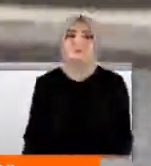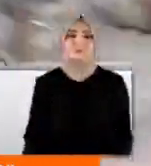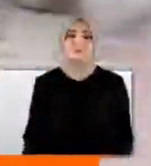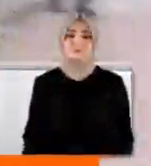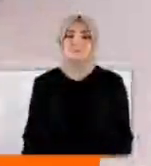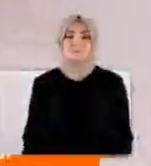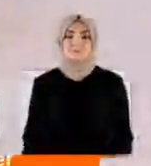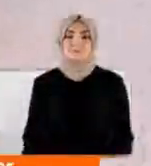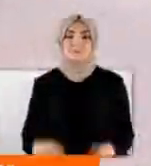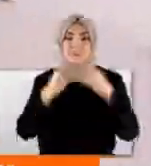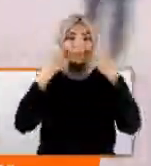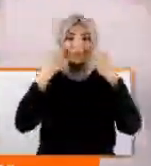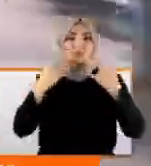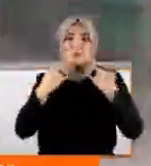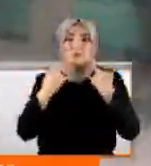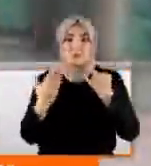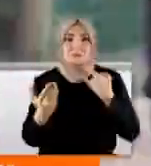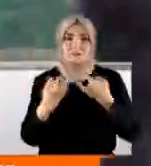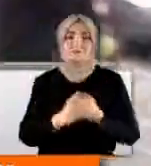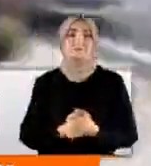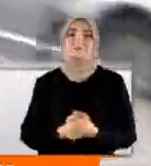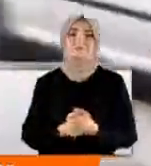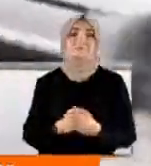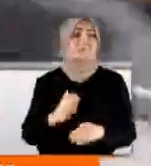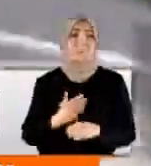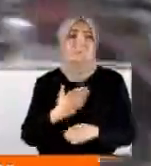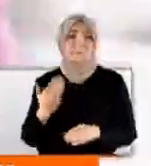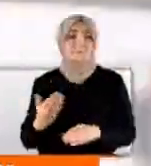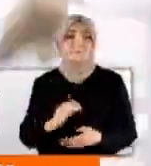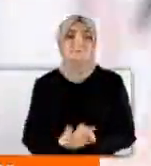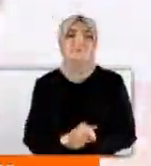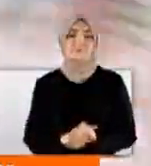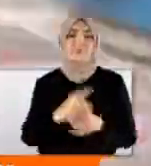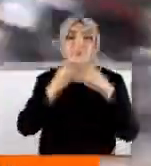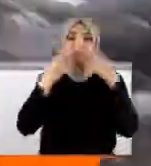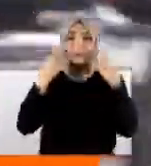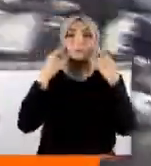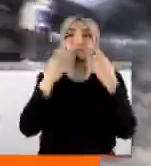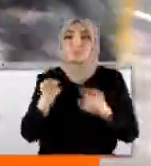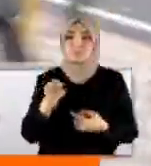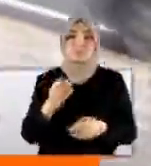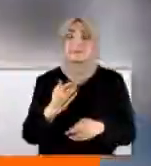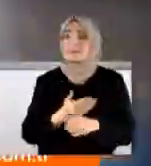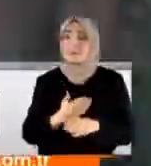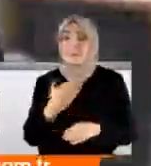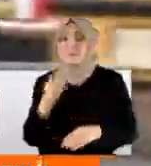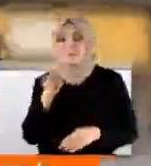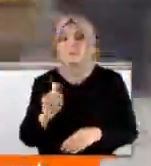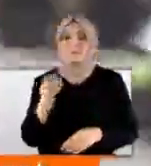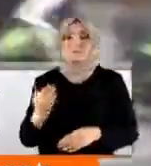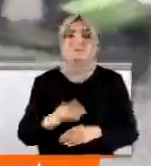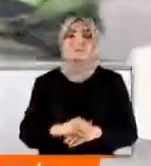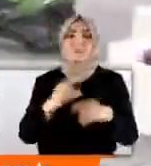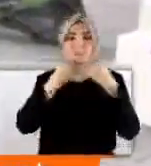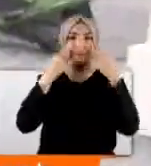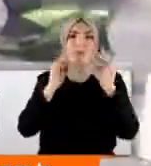Var. Maske çenenin altında. Eyvallah. Neden peki? Maske takıl değil ama neden acaba? Maske her